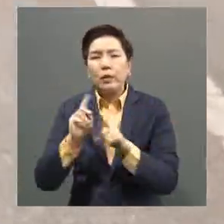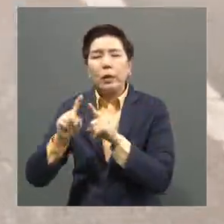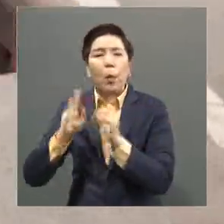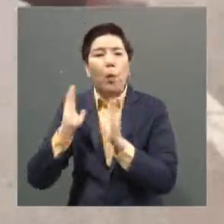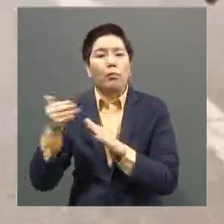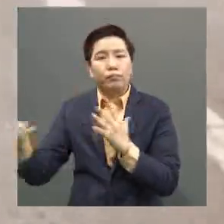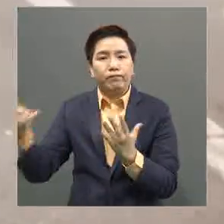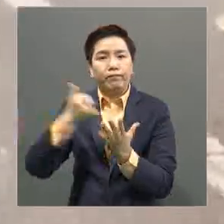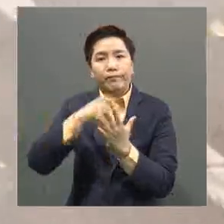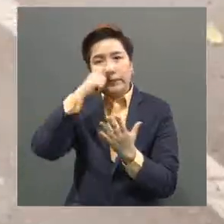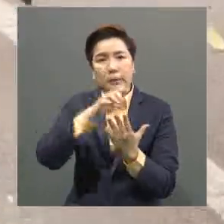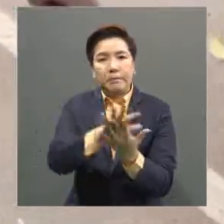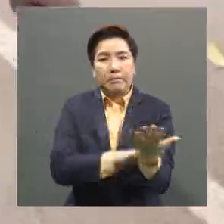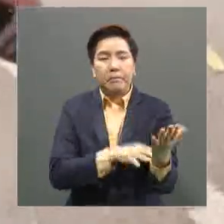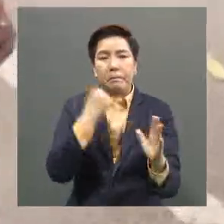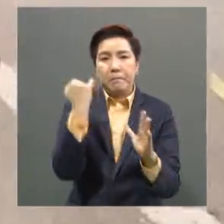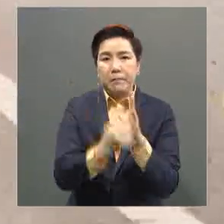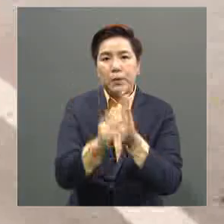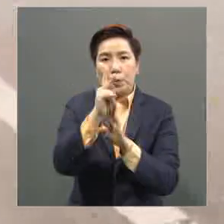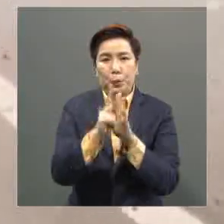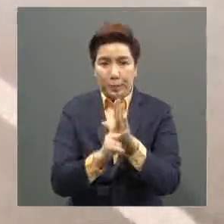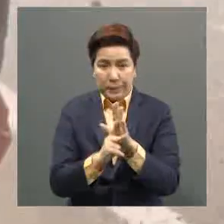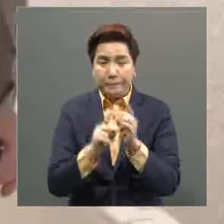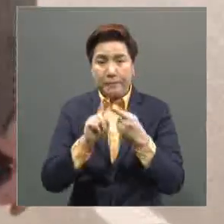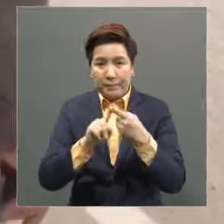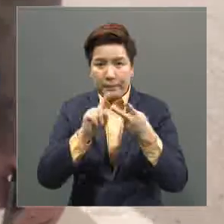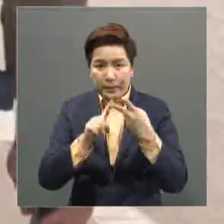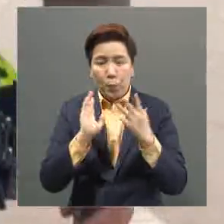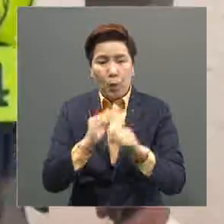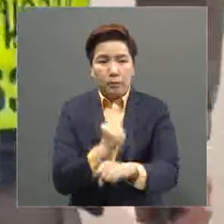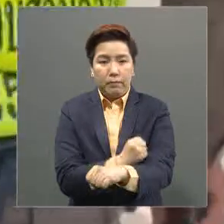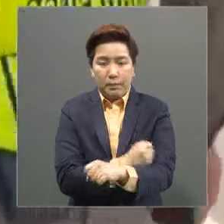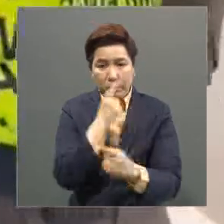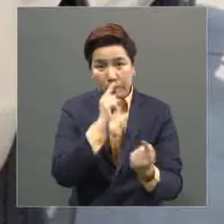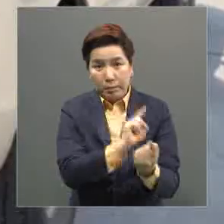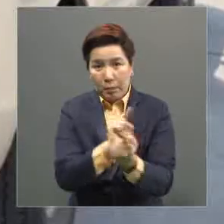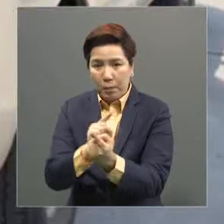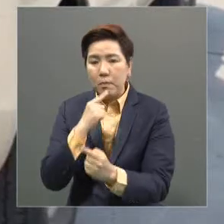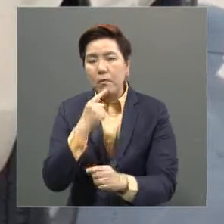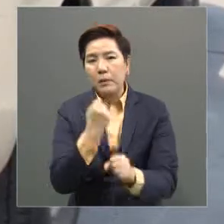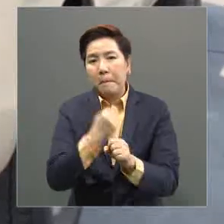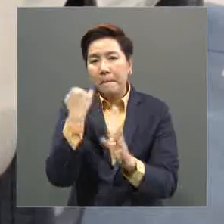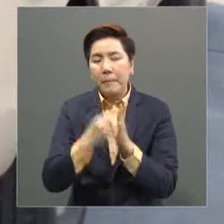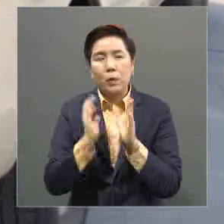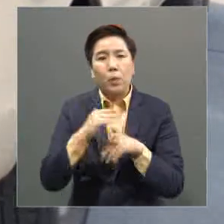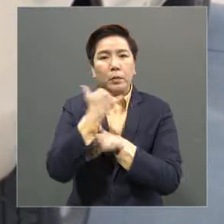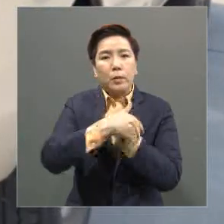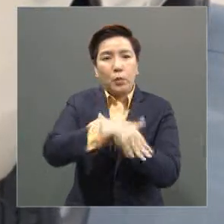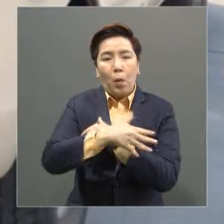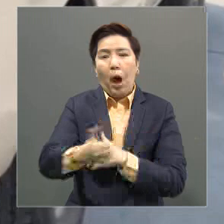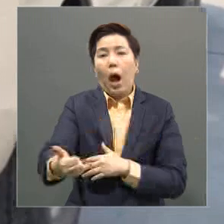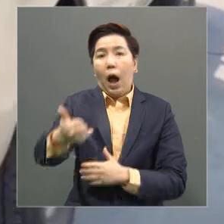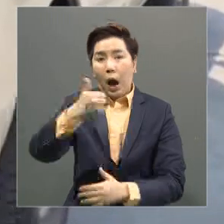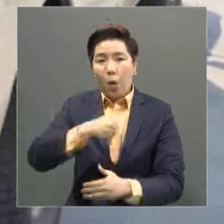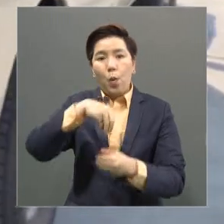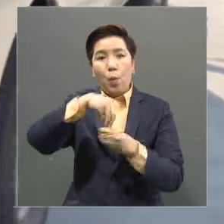ต่างด้าวเข้ามาในราชอาณาจักรโดยฝ่าฝืนกฎหมายส่วนแรงงานที่พบเนี่ยก็ถูกแจ้งข้อหาเป็นบุคคลต่างด้าวเข้ามาและอยู่